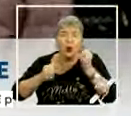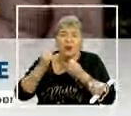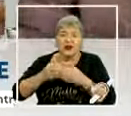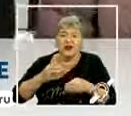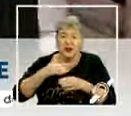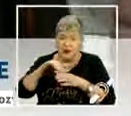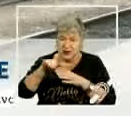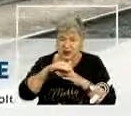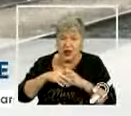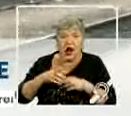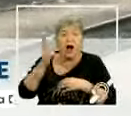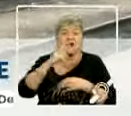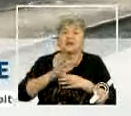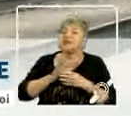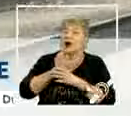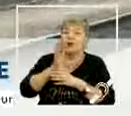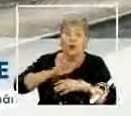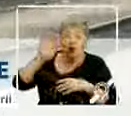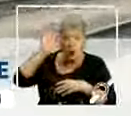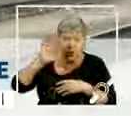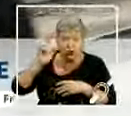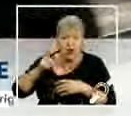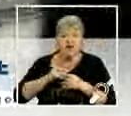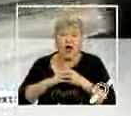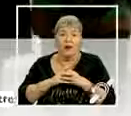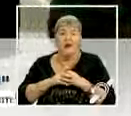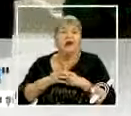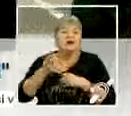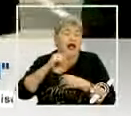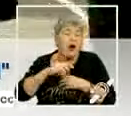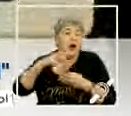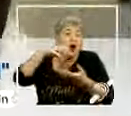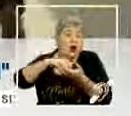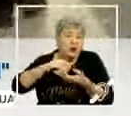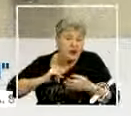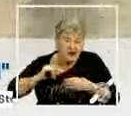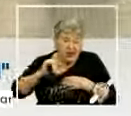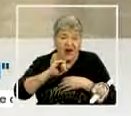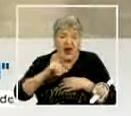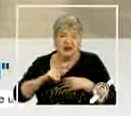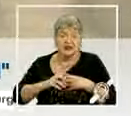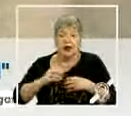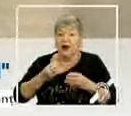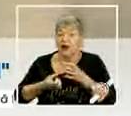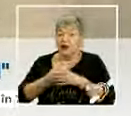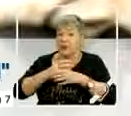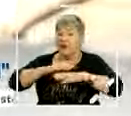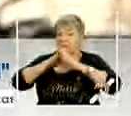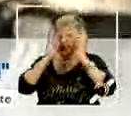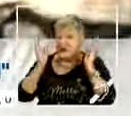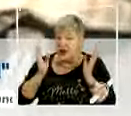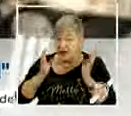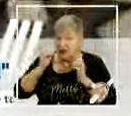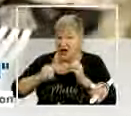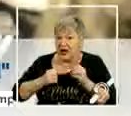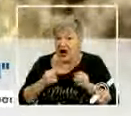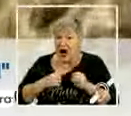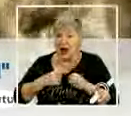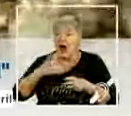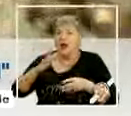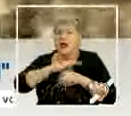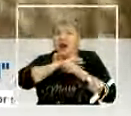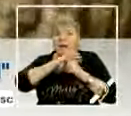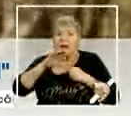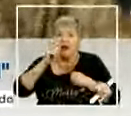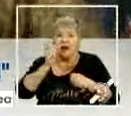garniturile spre Moldova și sunt deja în drum spre casă sau spre destinațiile de vacanță. Încă de dimineață, peronele au devenit neîncăpătoare pentru călători